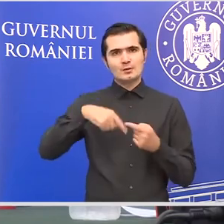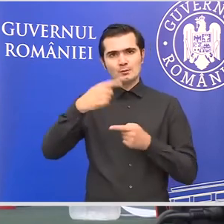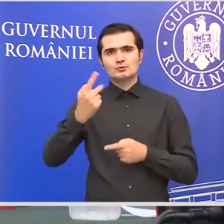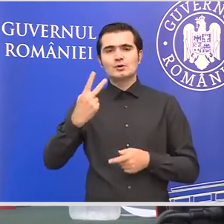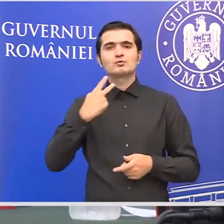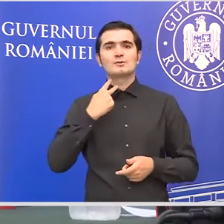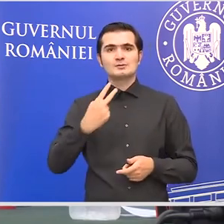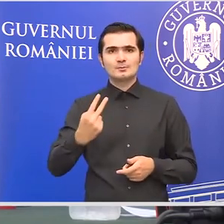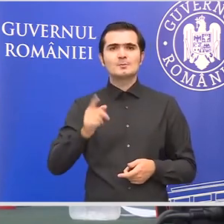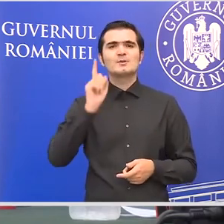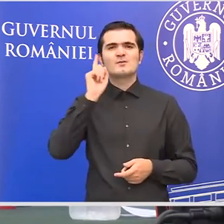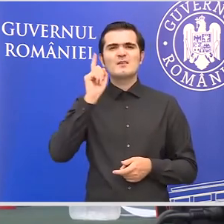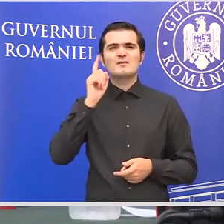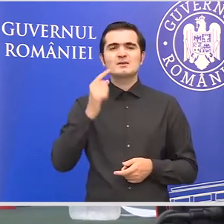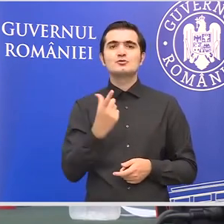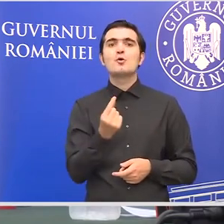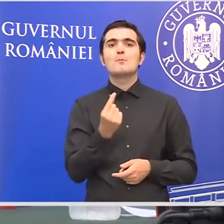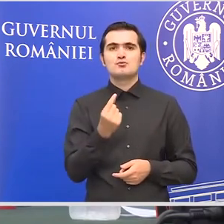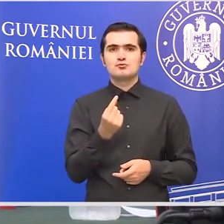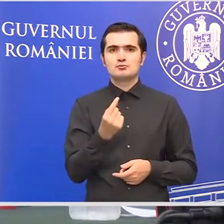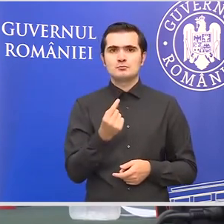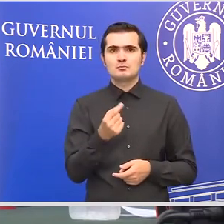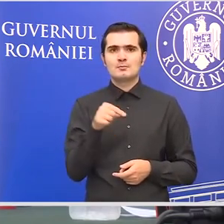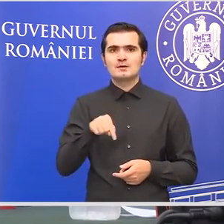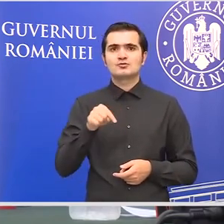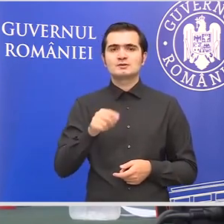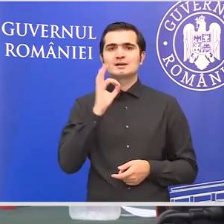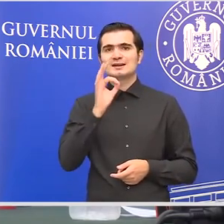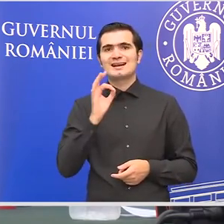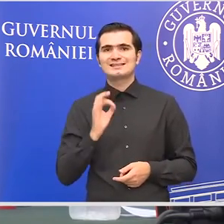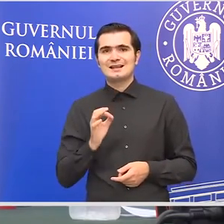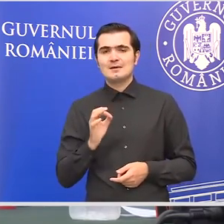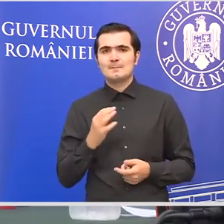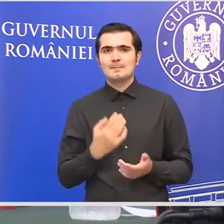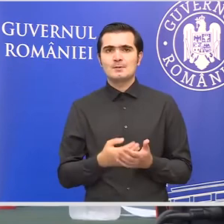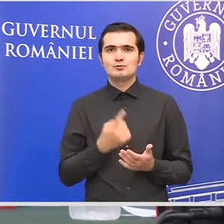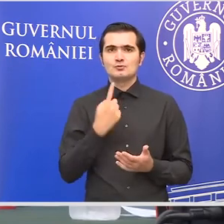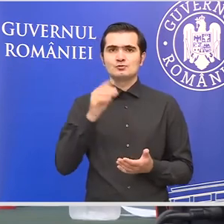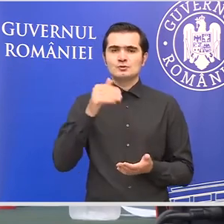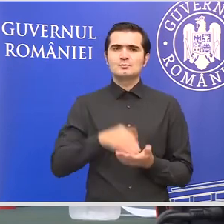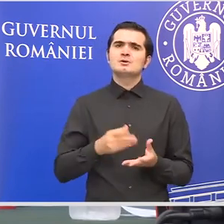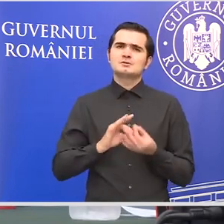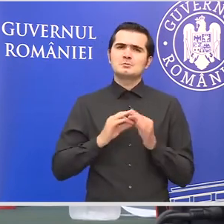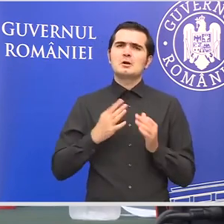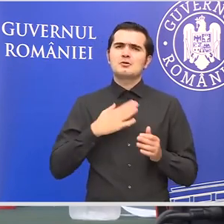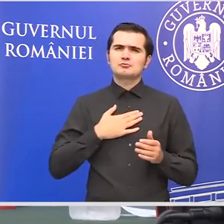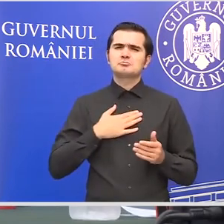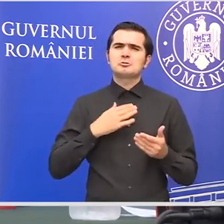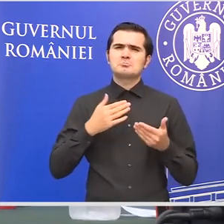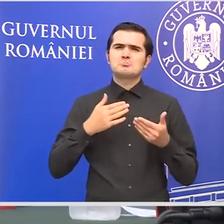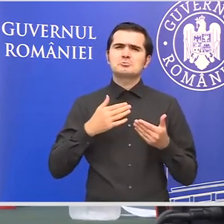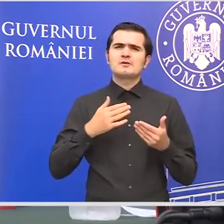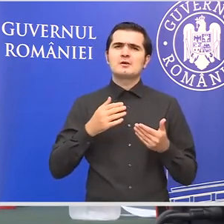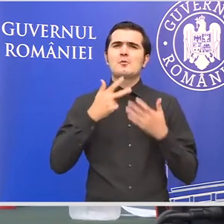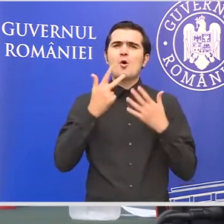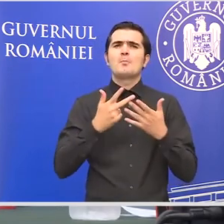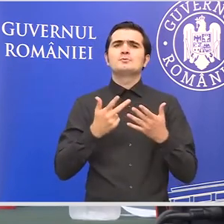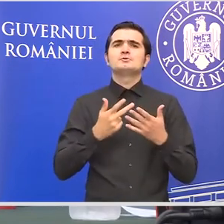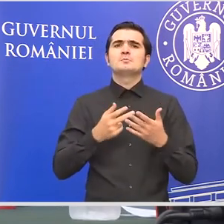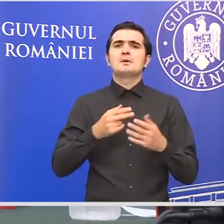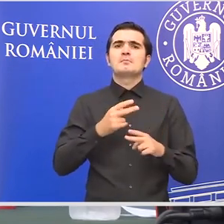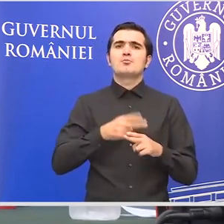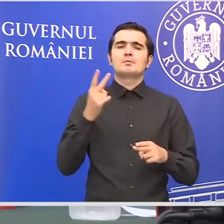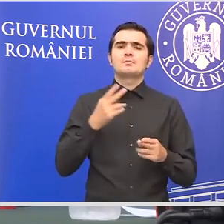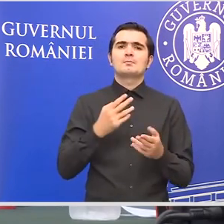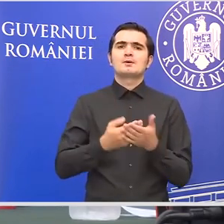două săptămâni tendința este de dublare a ratei de notificare a cazurilor, adică o să ajungem la aproape 18 cazuri la